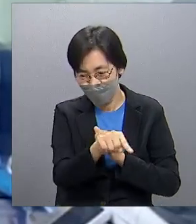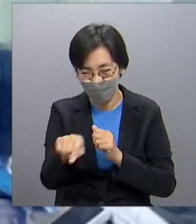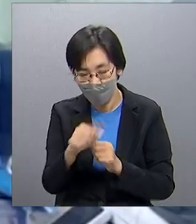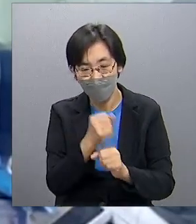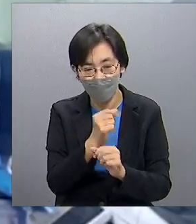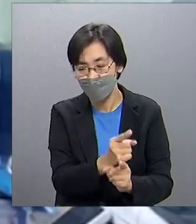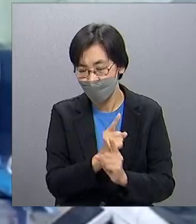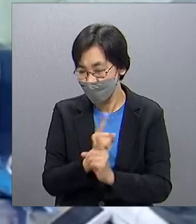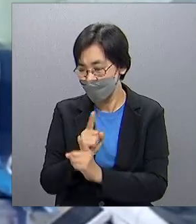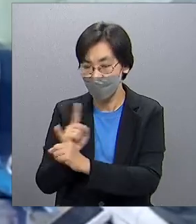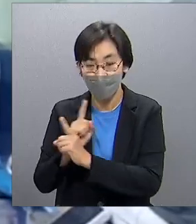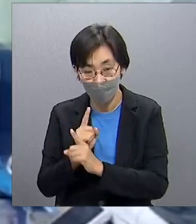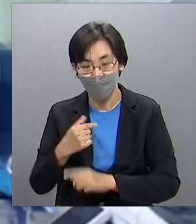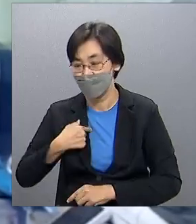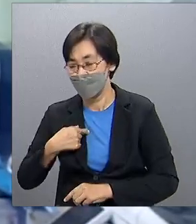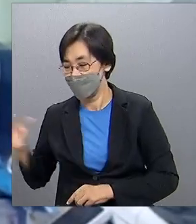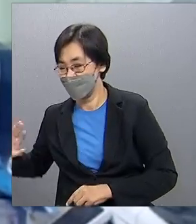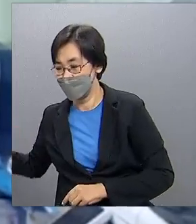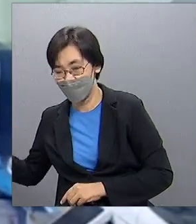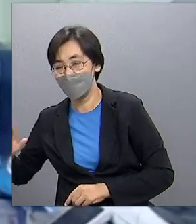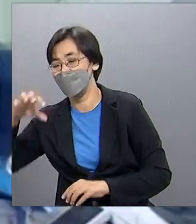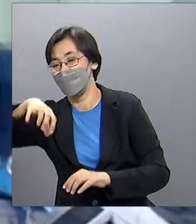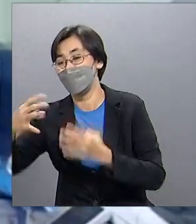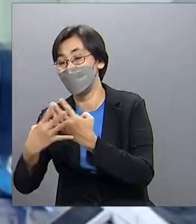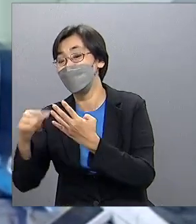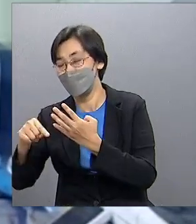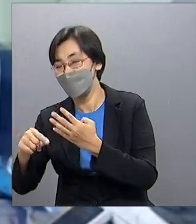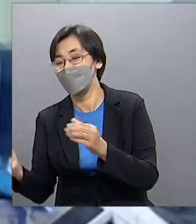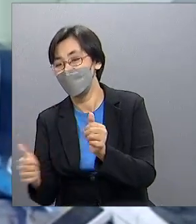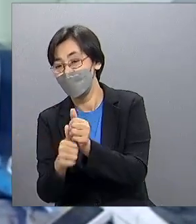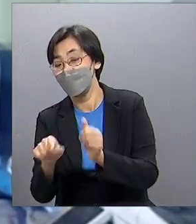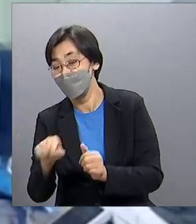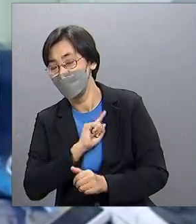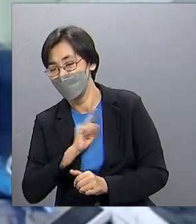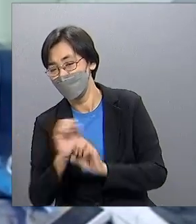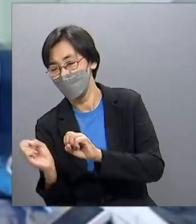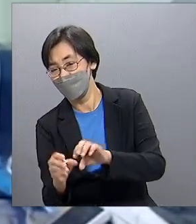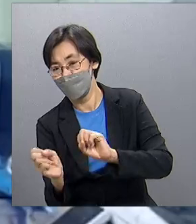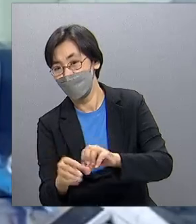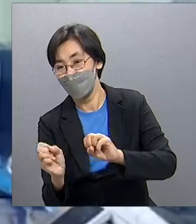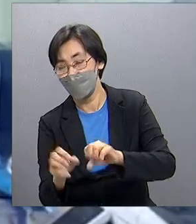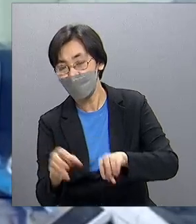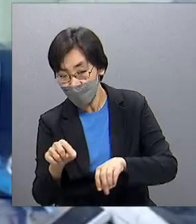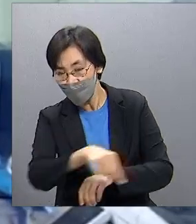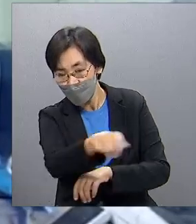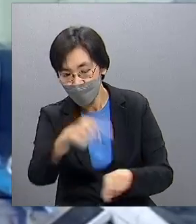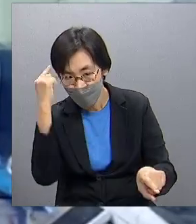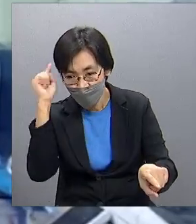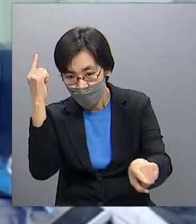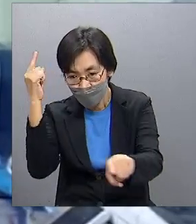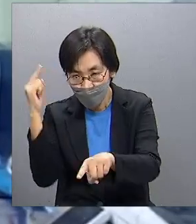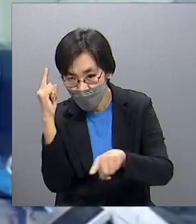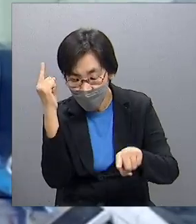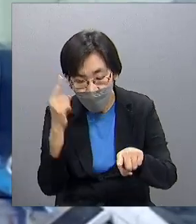ให้เพื่อนช่วยเพื่อนเพื่อนสอนเพื่อนเพื่อนดูแลเพื่อนก็คือทำให้ผลิตภัณฑ์ที่ออกมาค่ะ